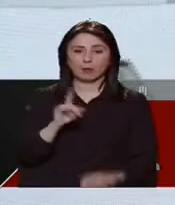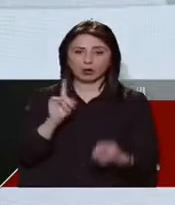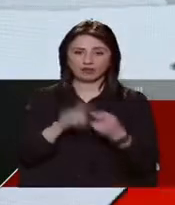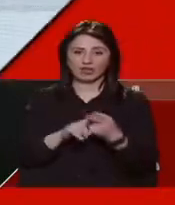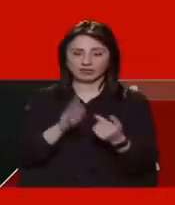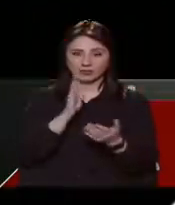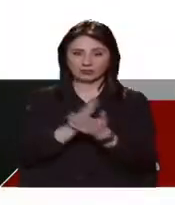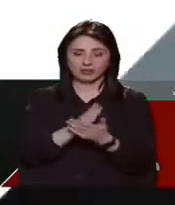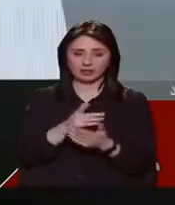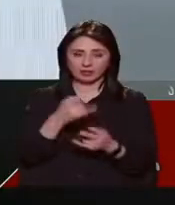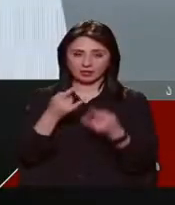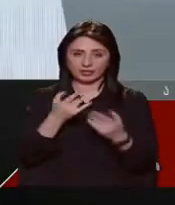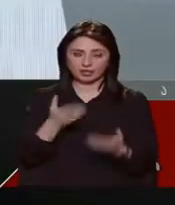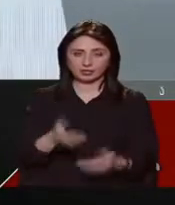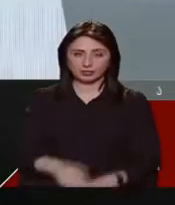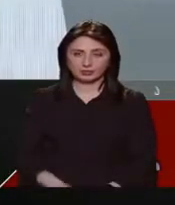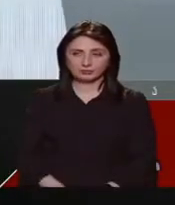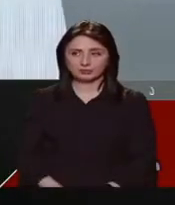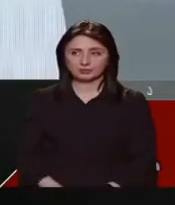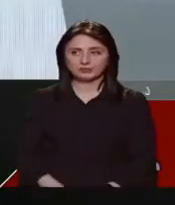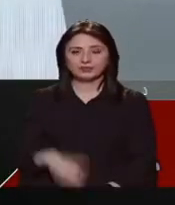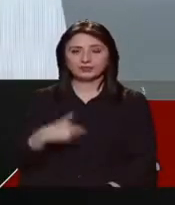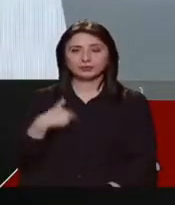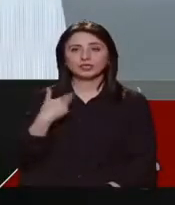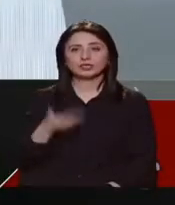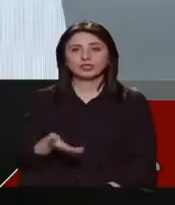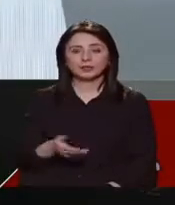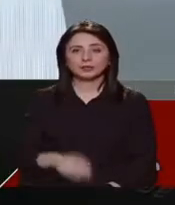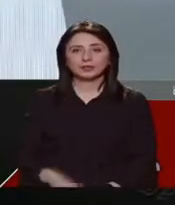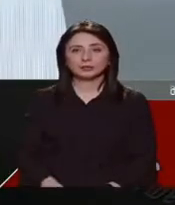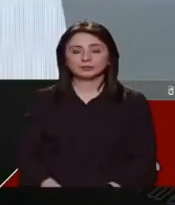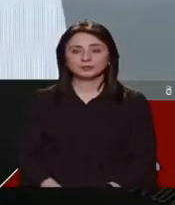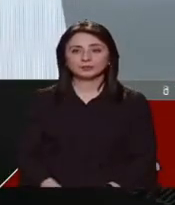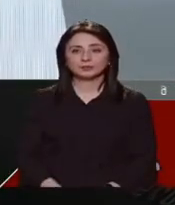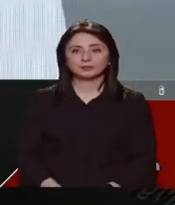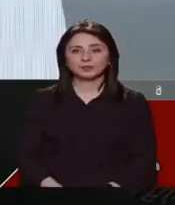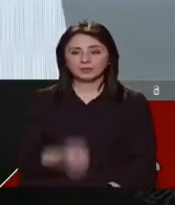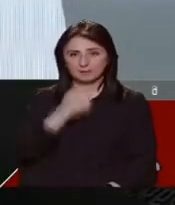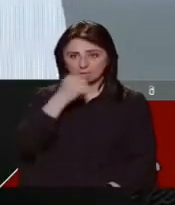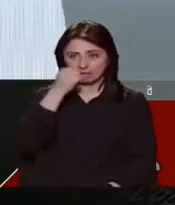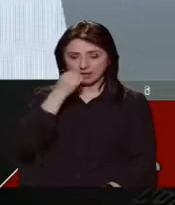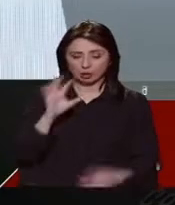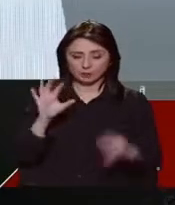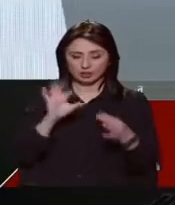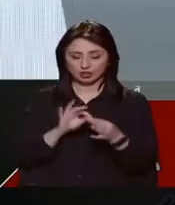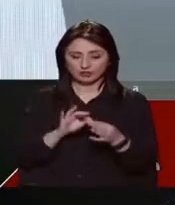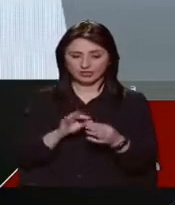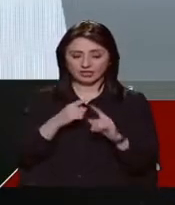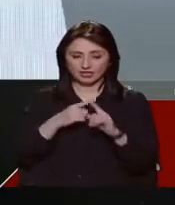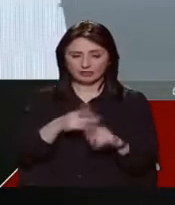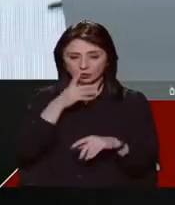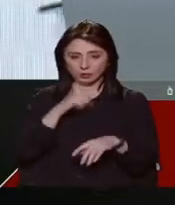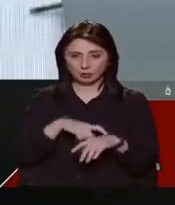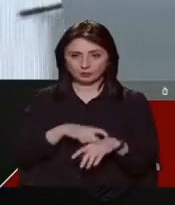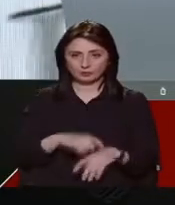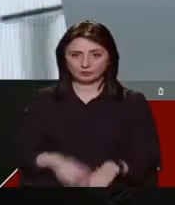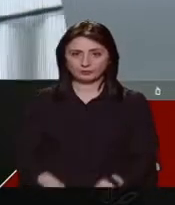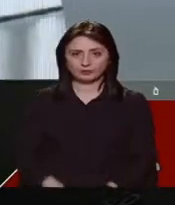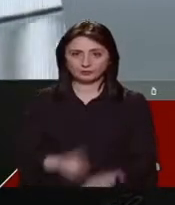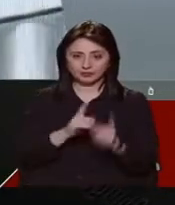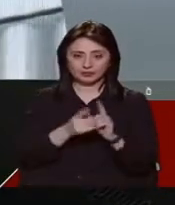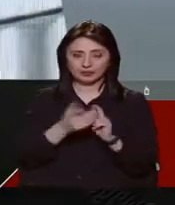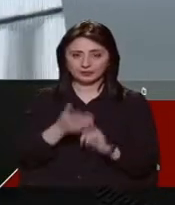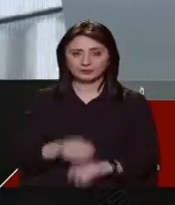guirteba, ahla, pirda, pireteș. Mogi salme bit. Mogi salme bit. Madlobarom, șemo guirtite, da, guit, metro.